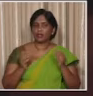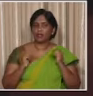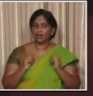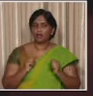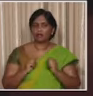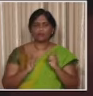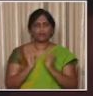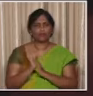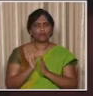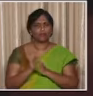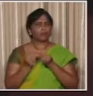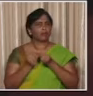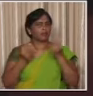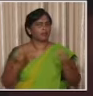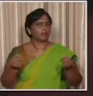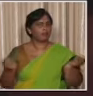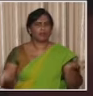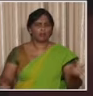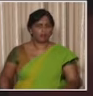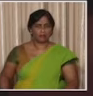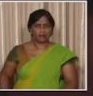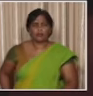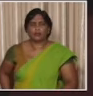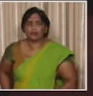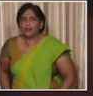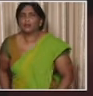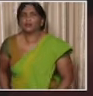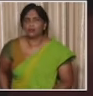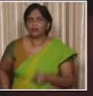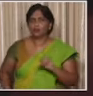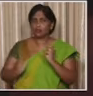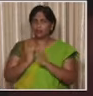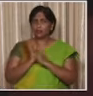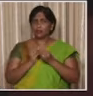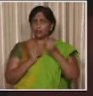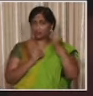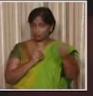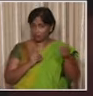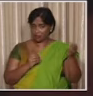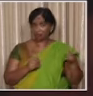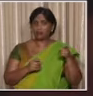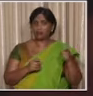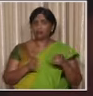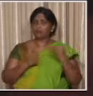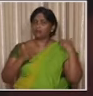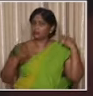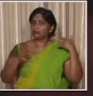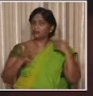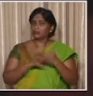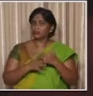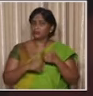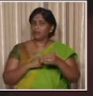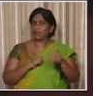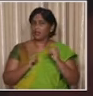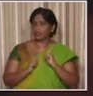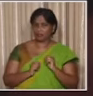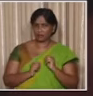මේ කමිටු වලට බාර දුන්නේ? ඒ කමිටු වලට බාර දීලා මෙච්චර කාලයක් ගත වුණේ ඇයි?